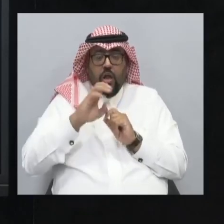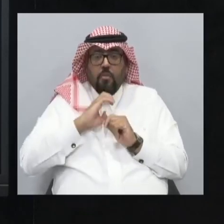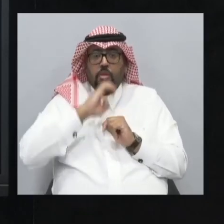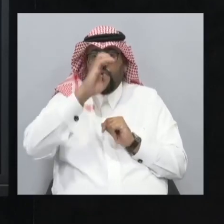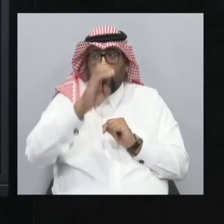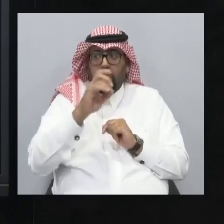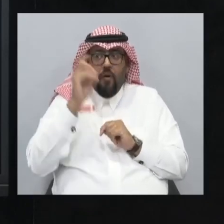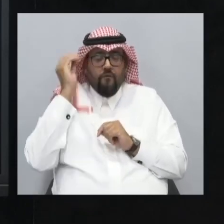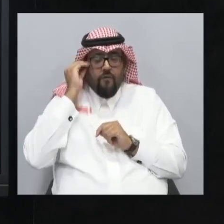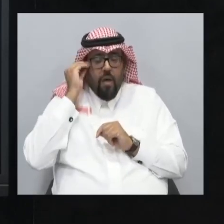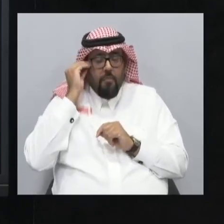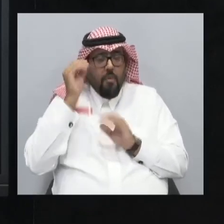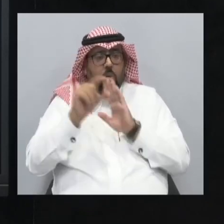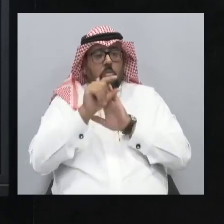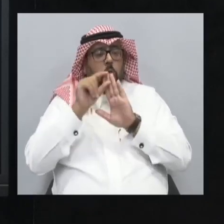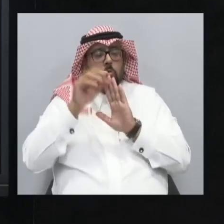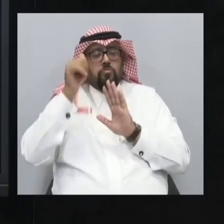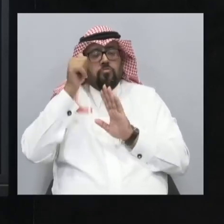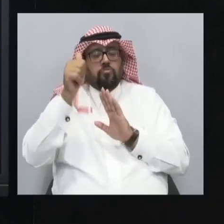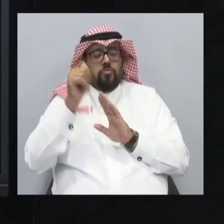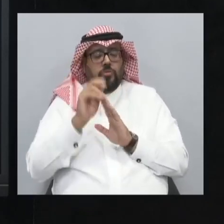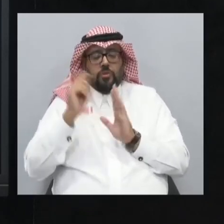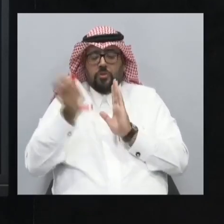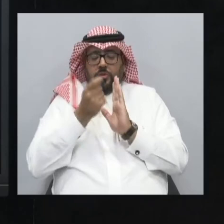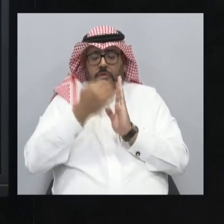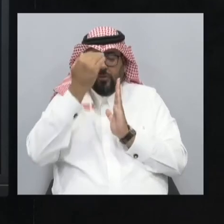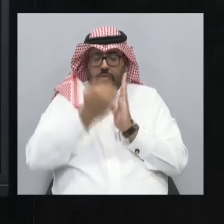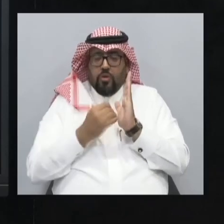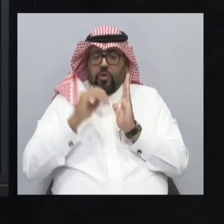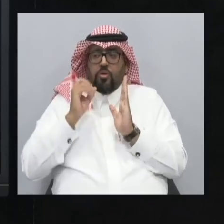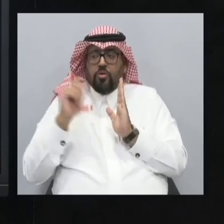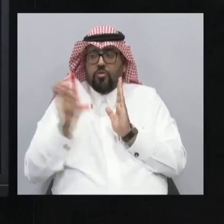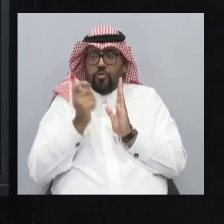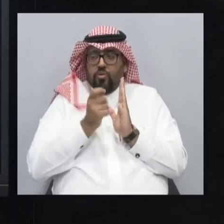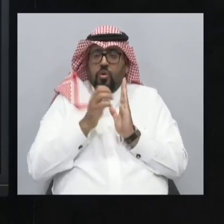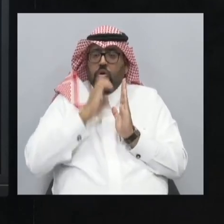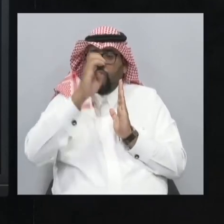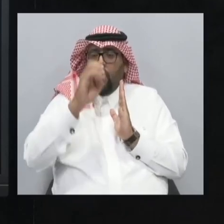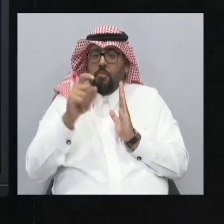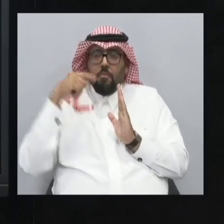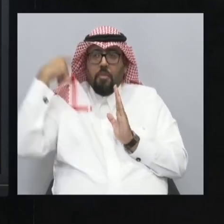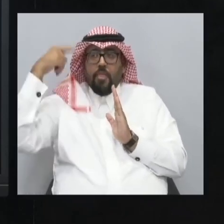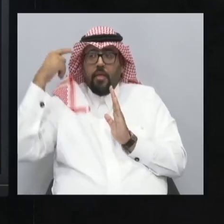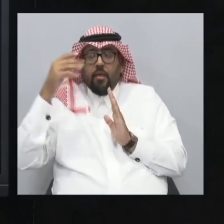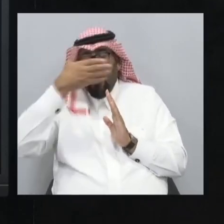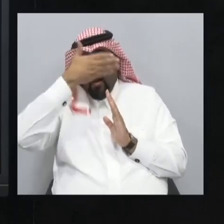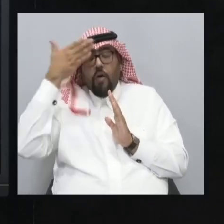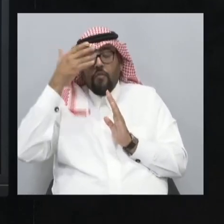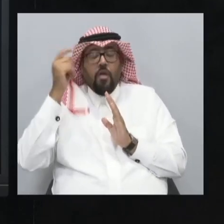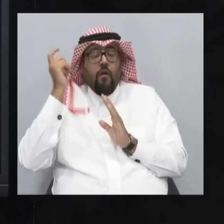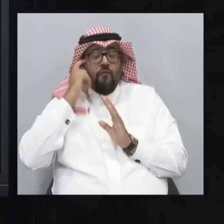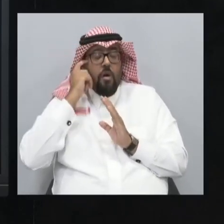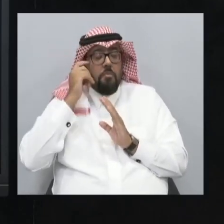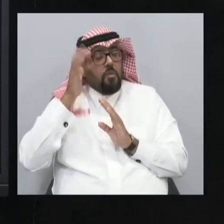السؤال، مع انك فهمت الموضوع فهما تاما. يتبقى انك قد تجيب من ذاكرتك، مع ان ايضا هنا يعتمد على الحفظ والفهم